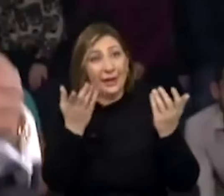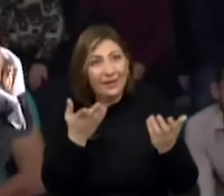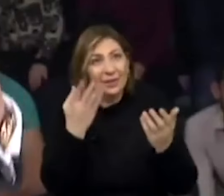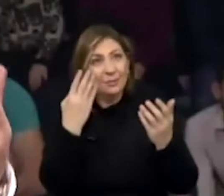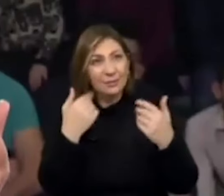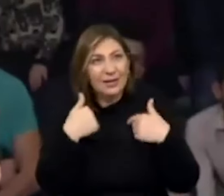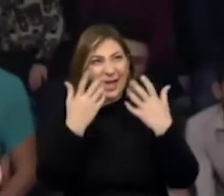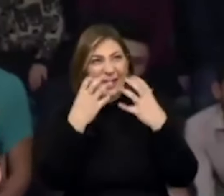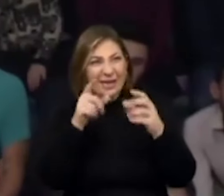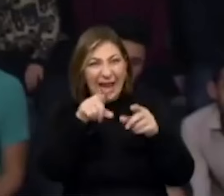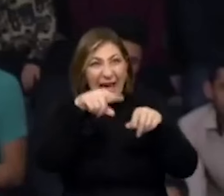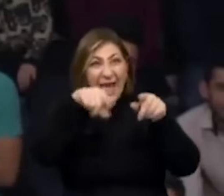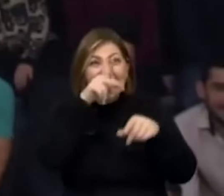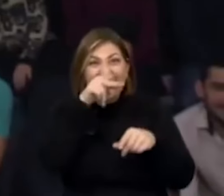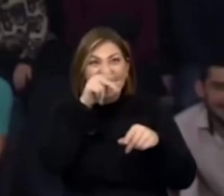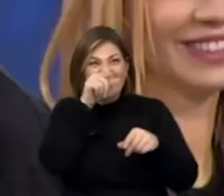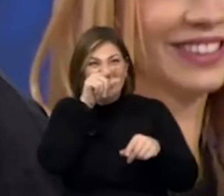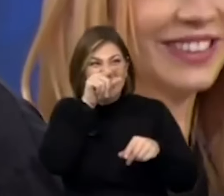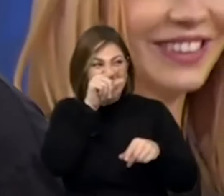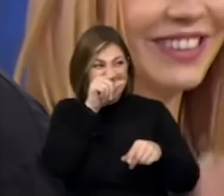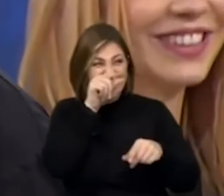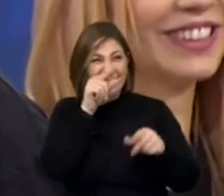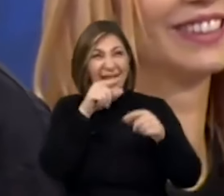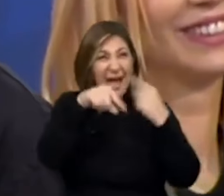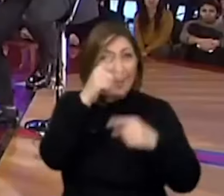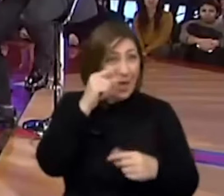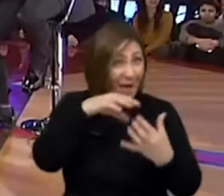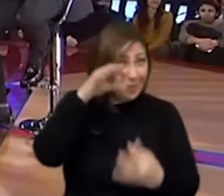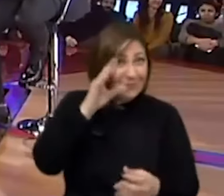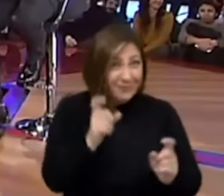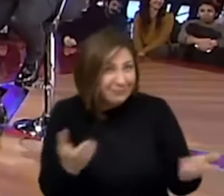Evet de benim üzerinde seni arayan bir halin mi var benim üzerinde? Ne yapmam gerekiyor? Yani,